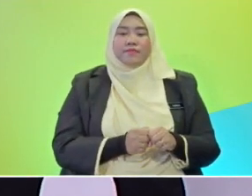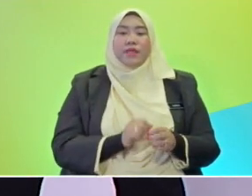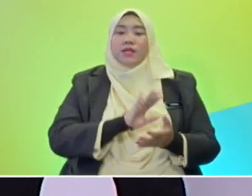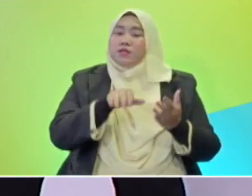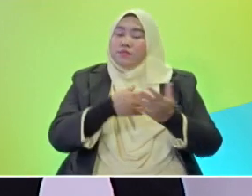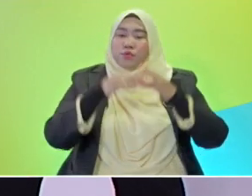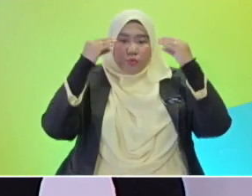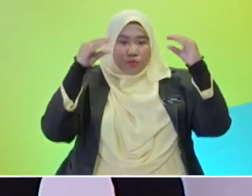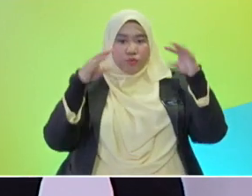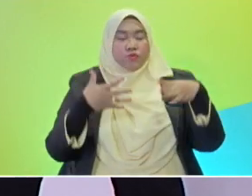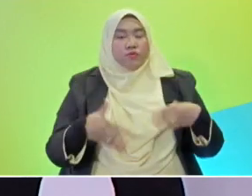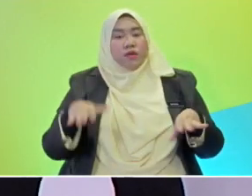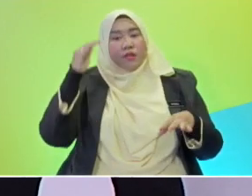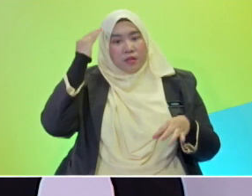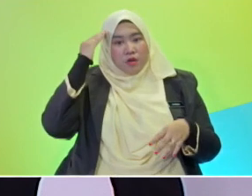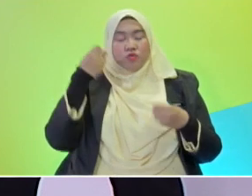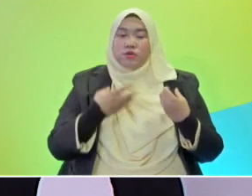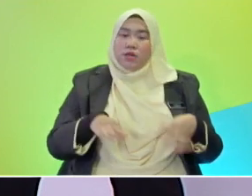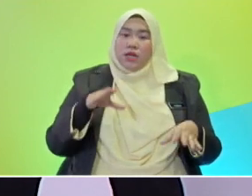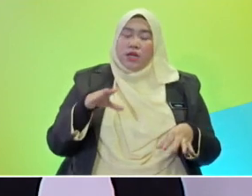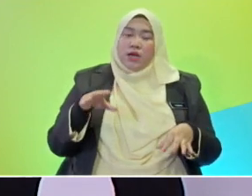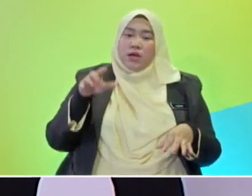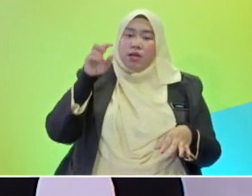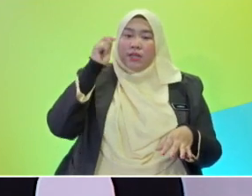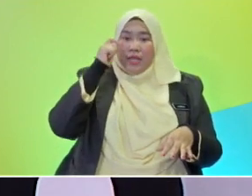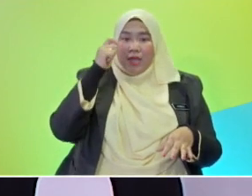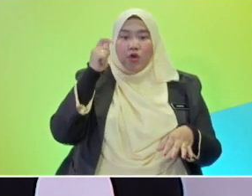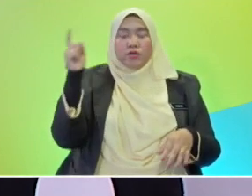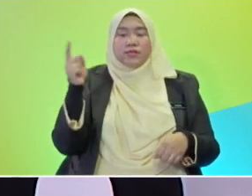guru-guru diluarsanya udah tahu dah tengok selalu